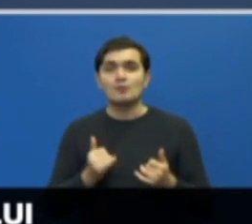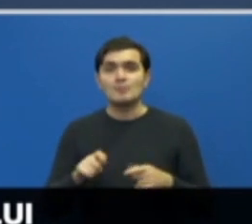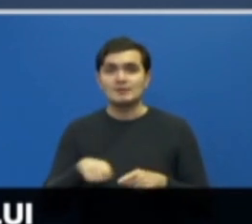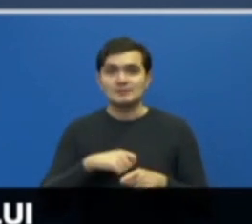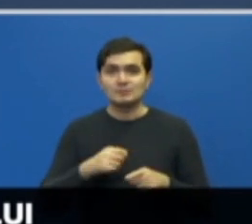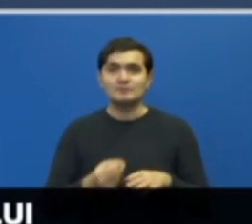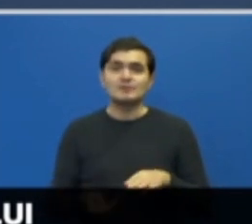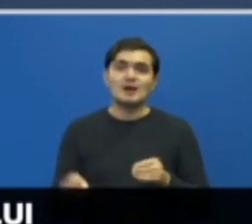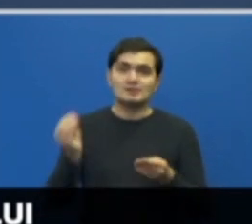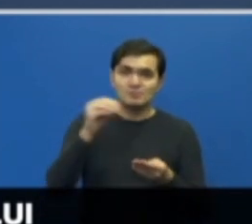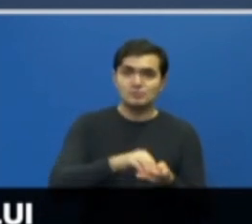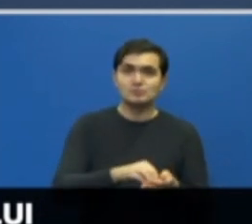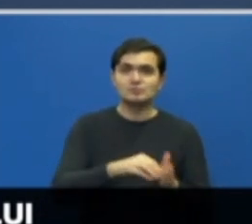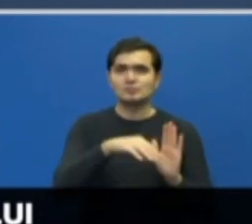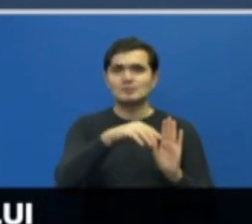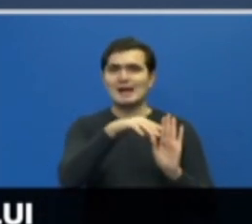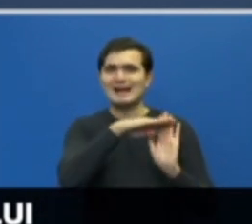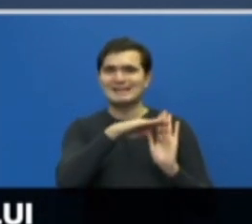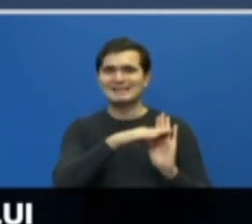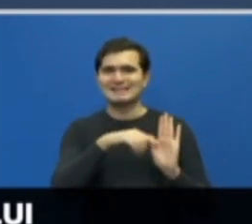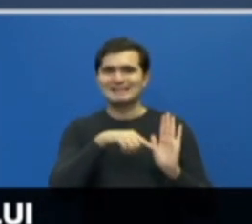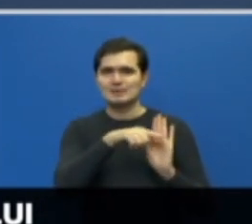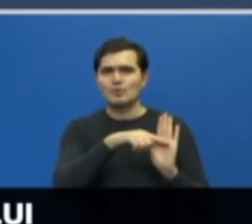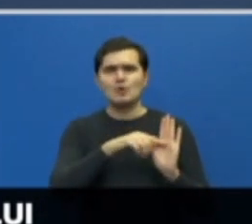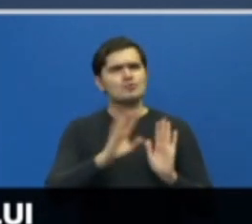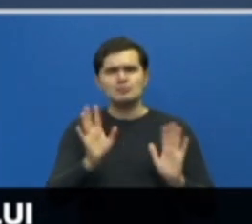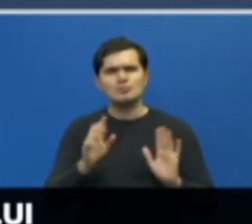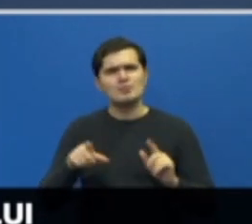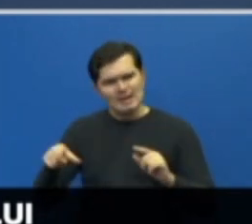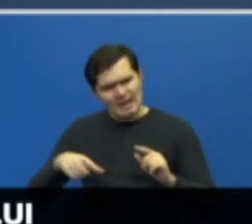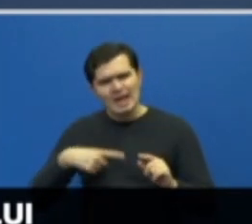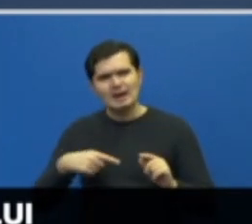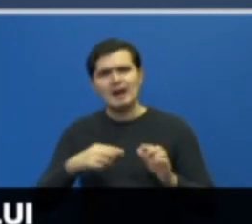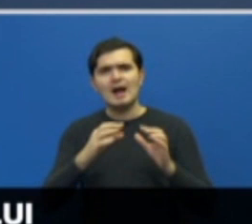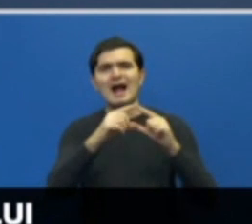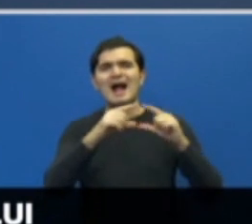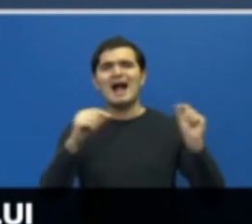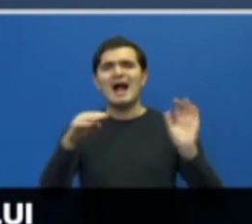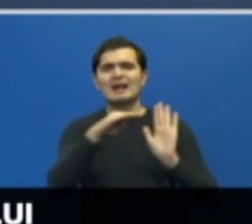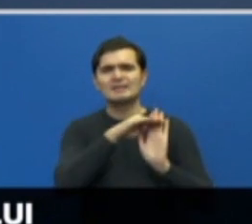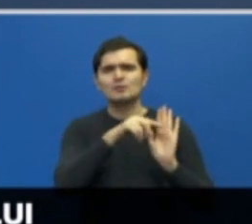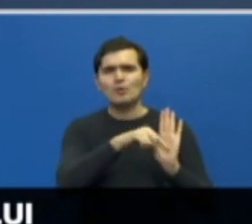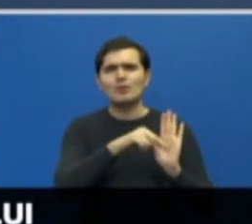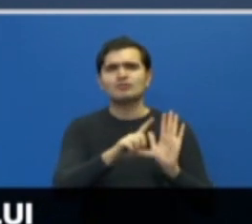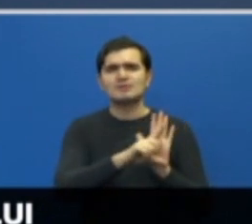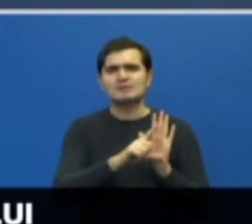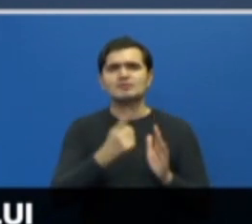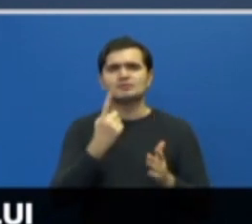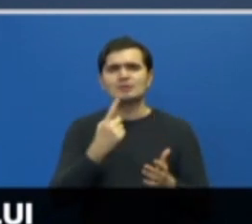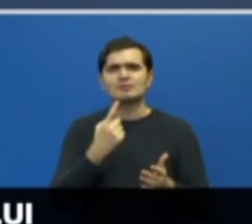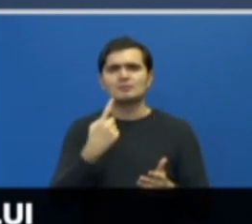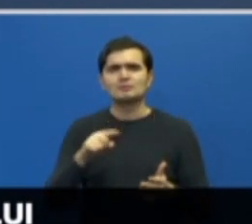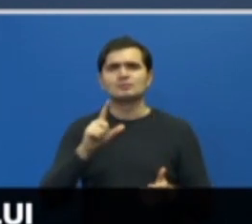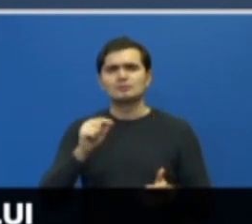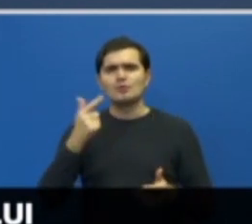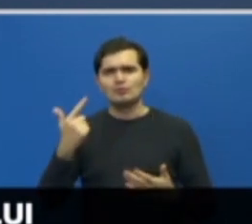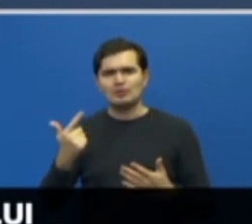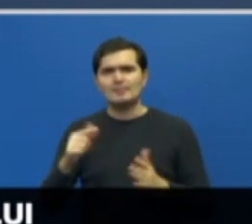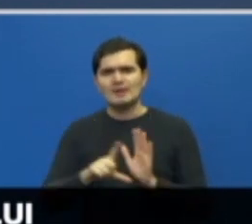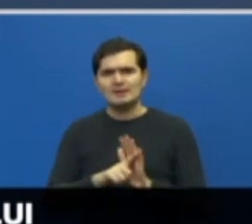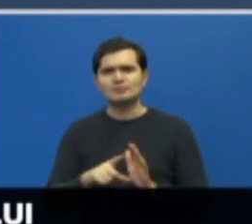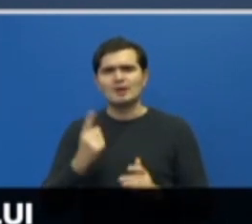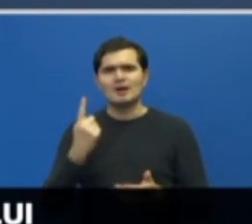care modifică. Nu, acel articol exista în legea 1200, în legea 127, acea valoare de